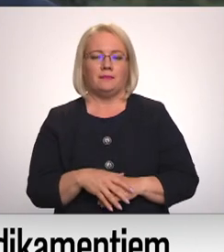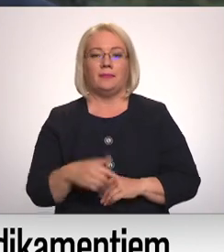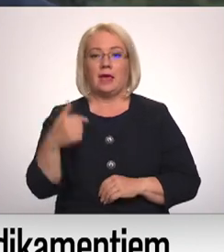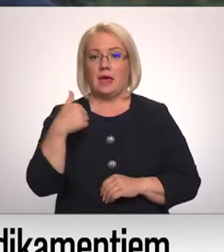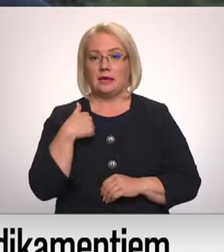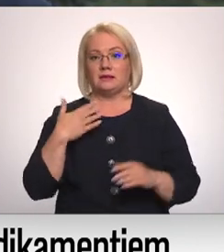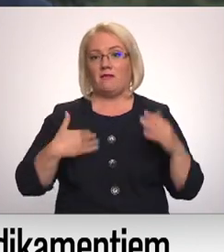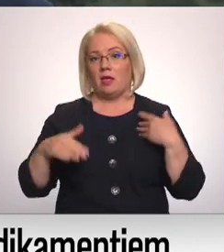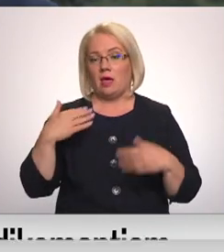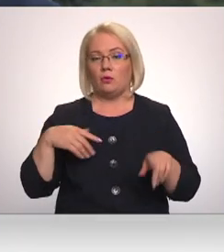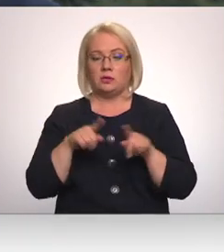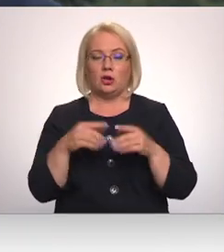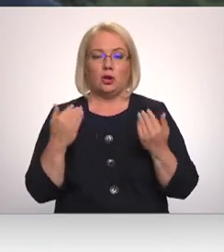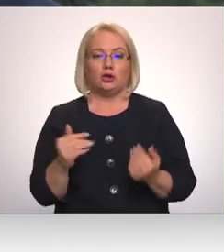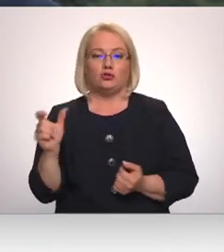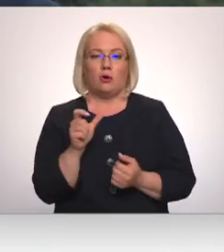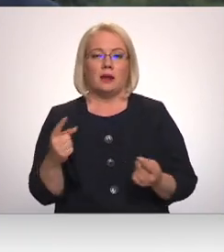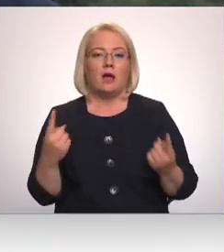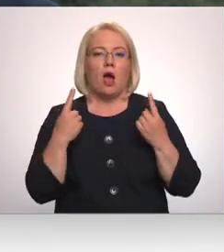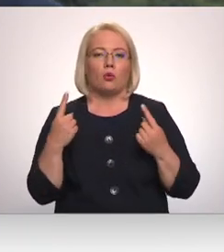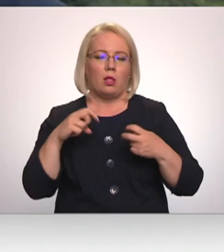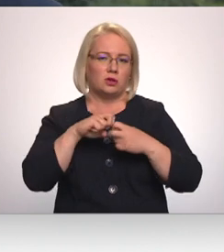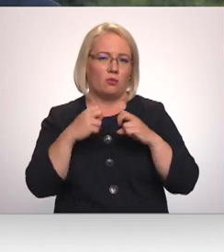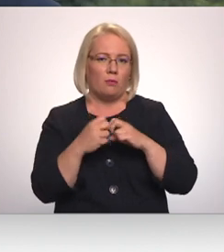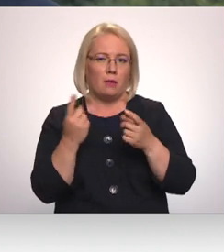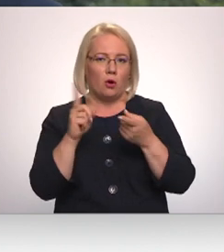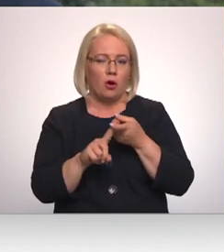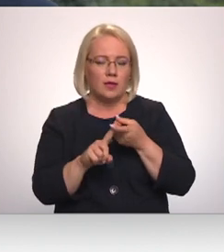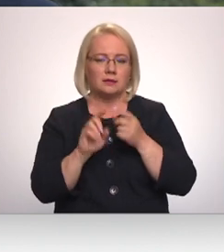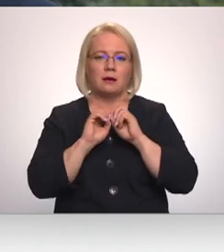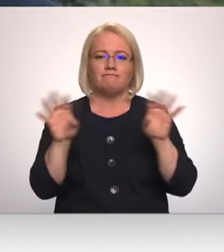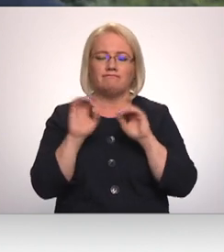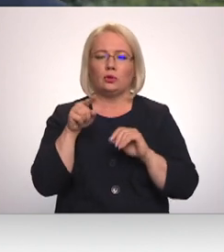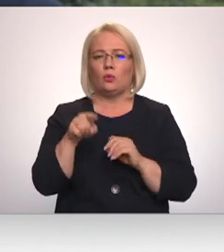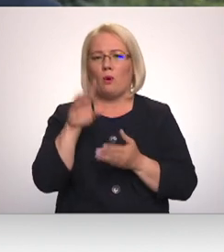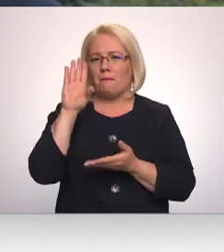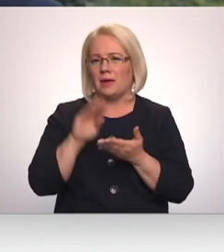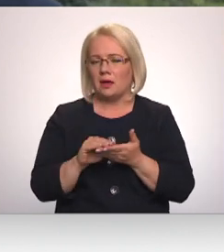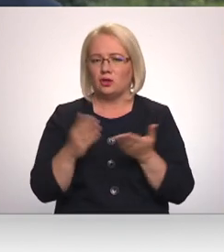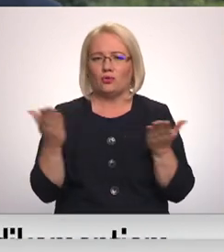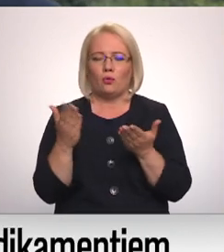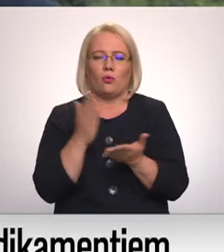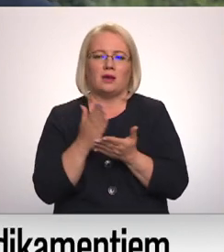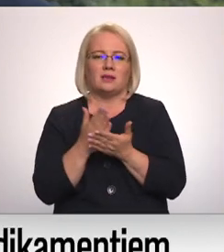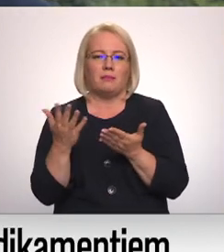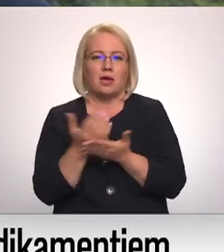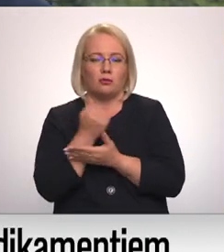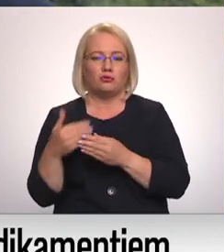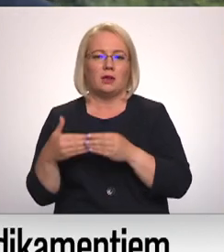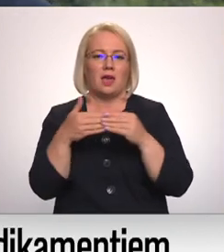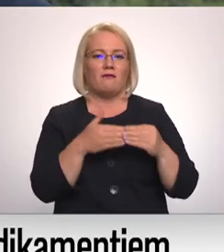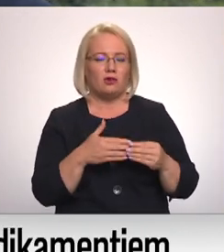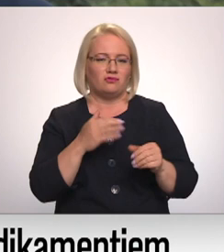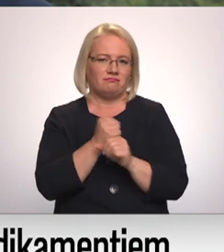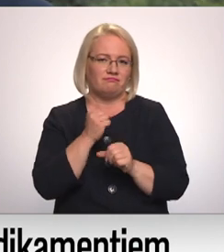Es vēlējos arī šobrīd aktuālās problēmas kontekstā dalīties ar to pieredzi, kādu mēs esam guvuši un jau ieviesuši praksē